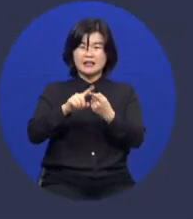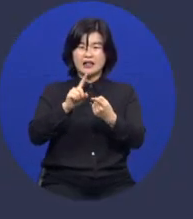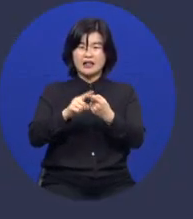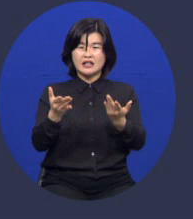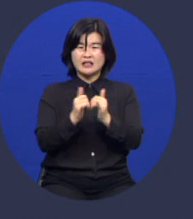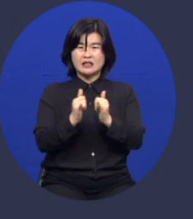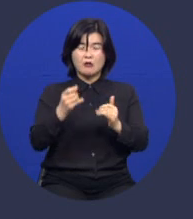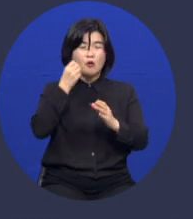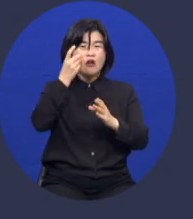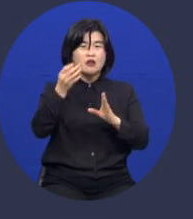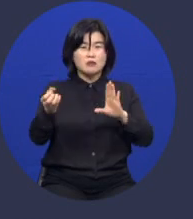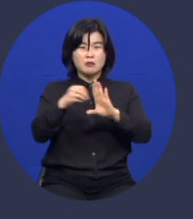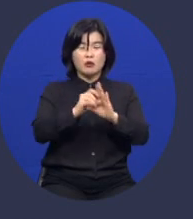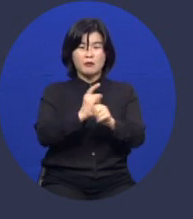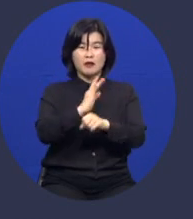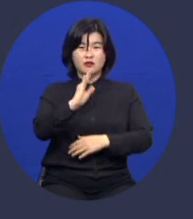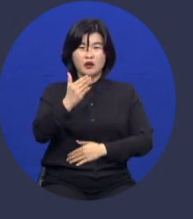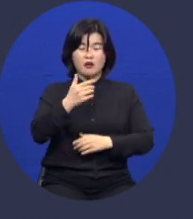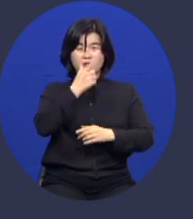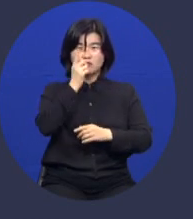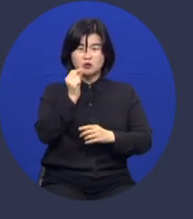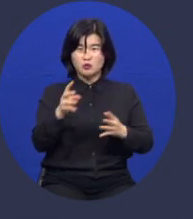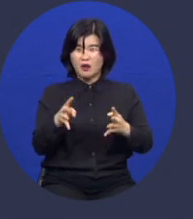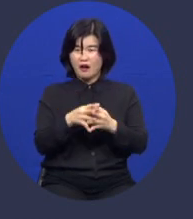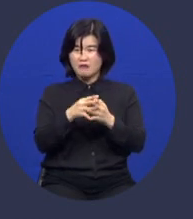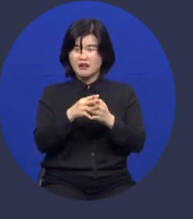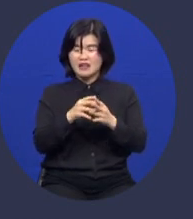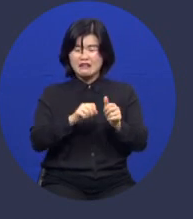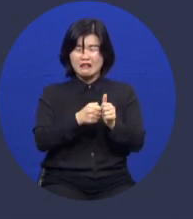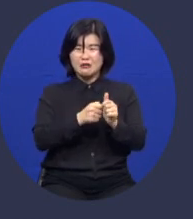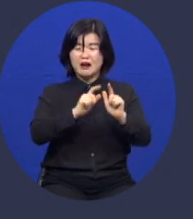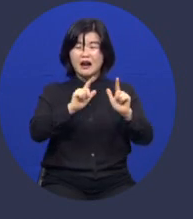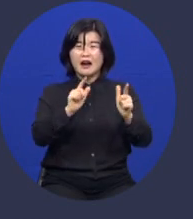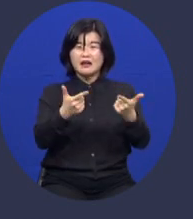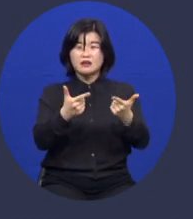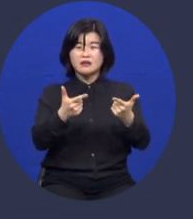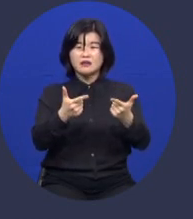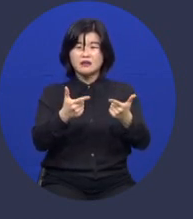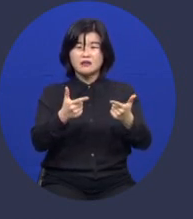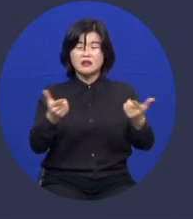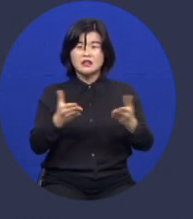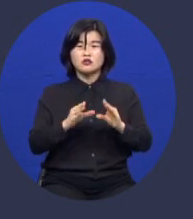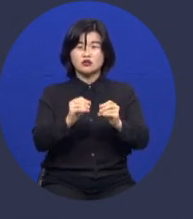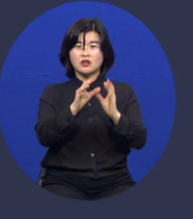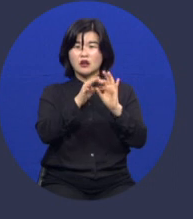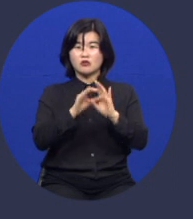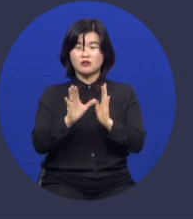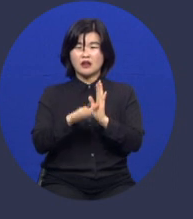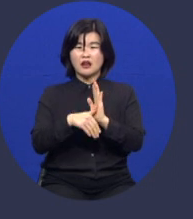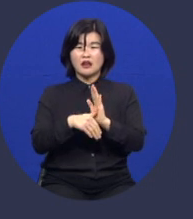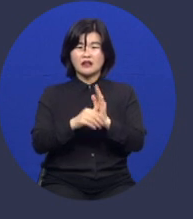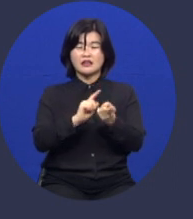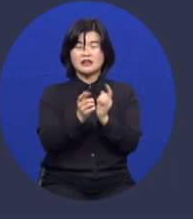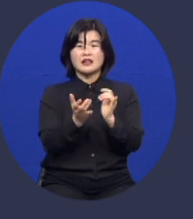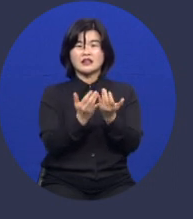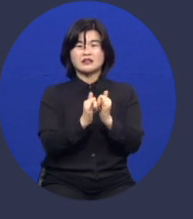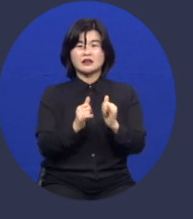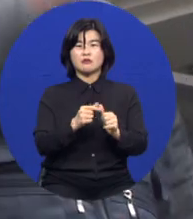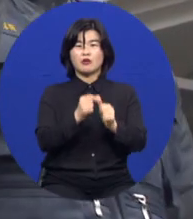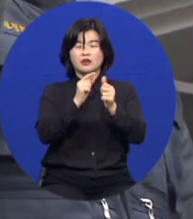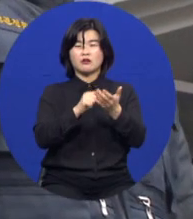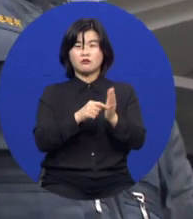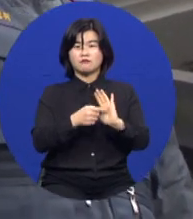노동자들의 임금에 반영했고 부속 합의서도 강요사항이 아니라며 파업이 계속될 경우 대체 인력을 구하겠다고